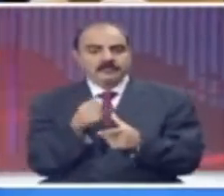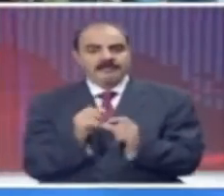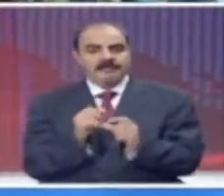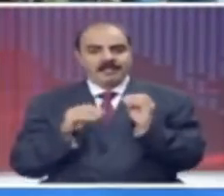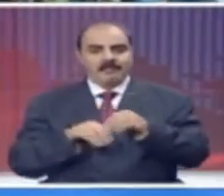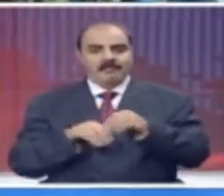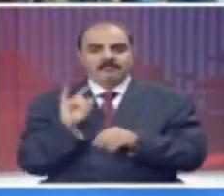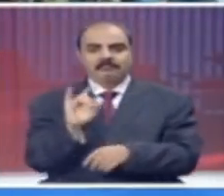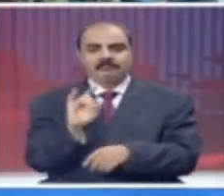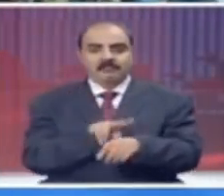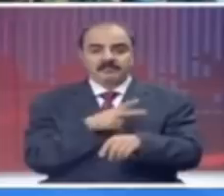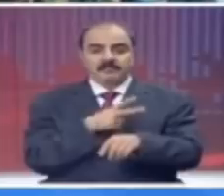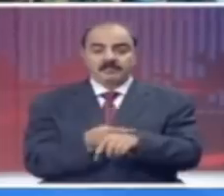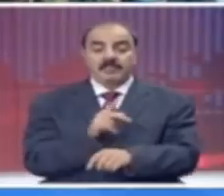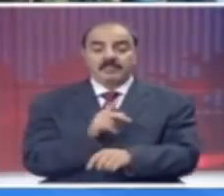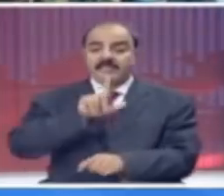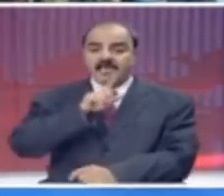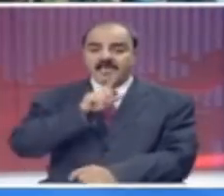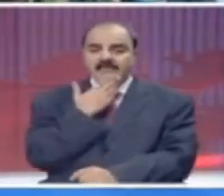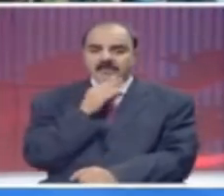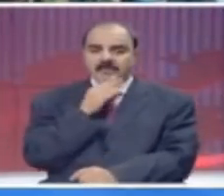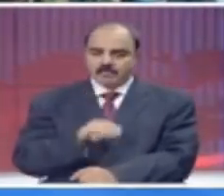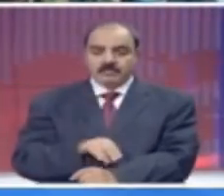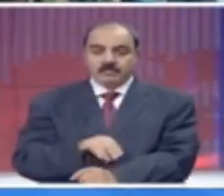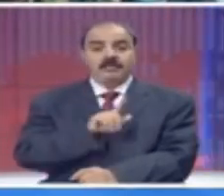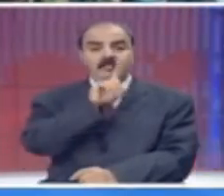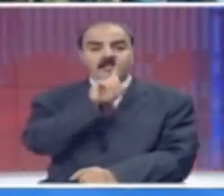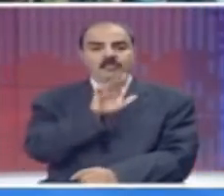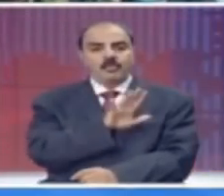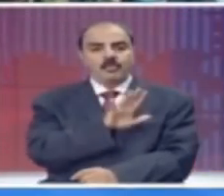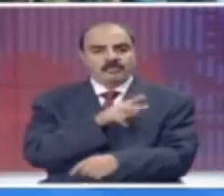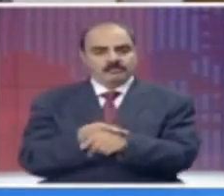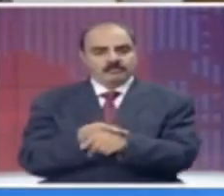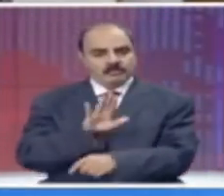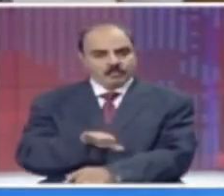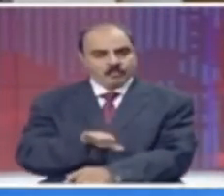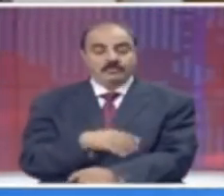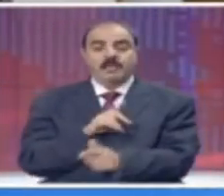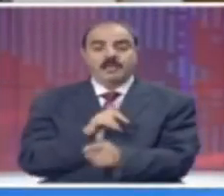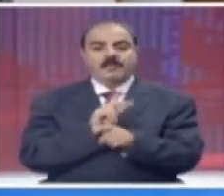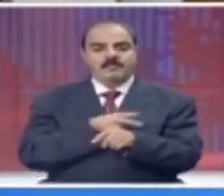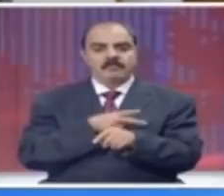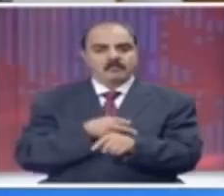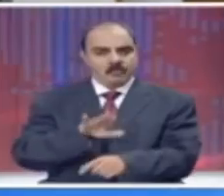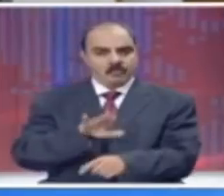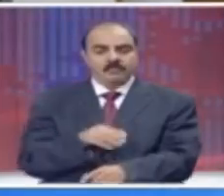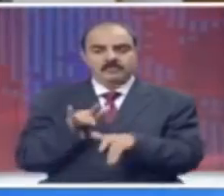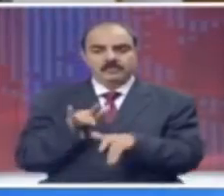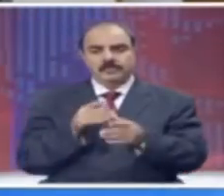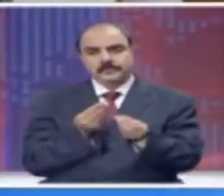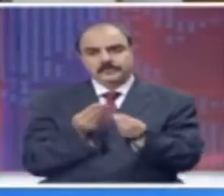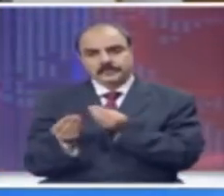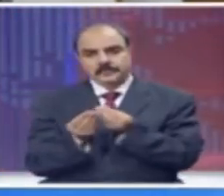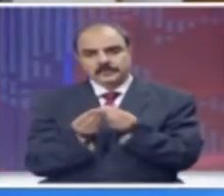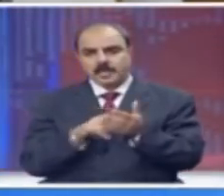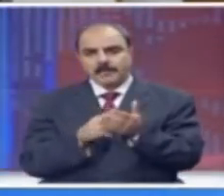اجتماعا أمس بمشاركة مراقبين من الاتحاد الإفريقي والاتحاد الأوروبي والولايات المتحدة